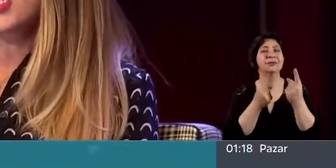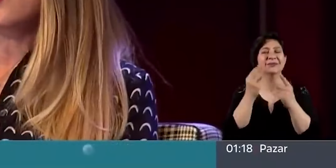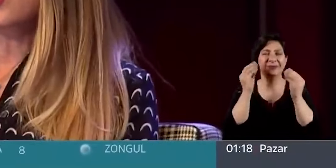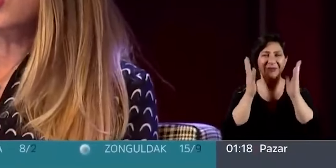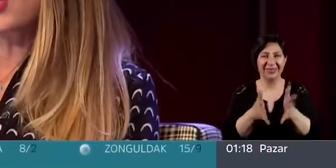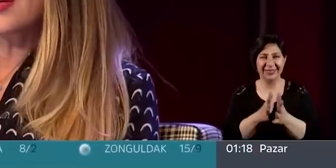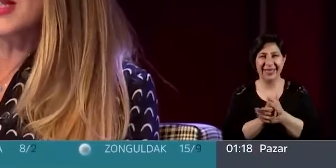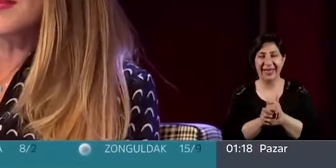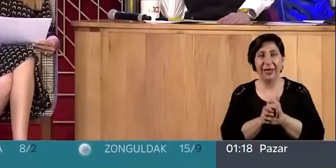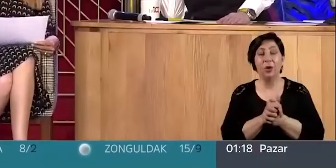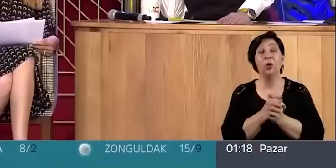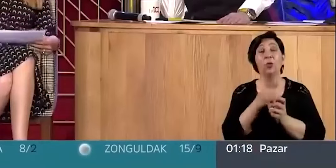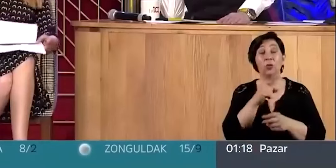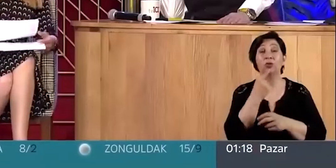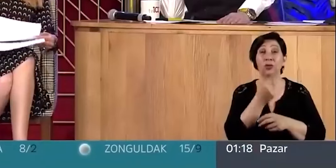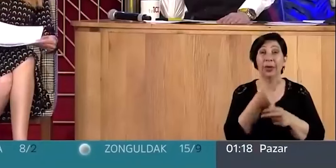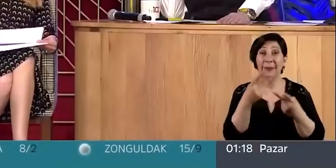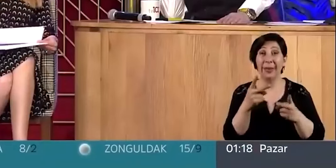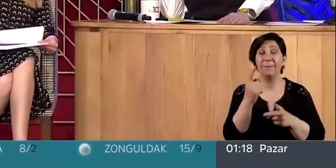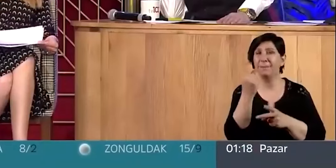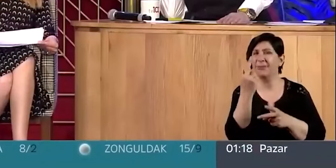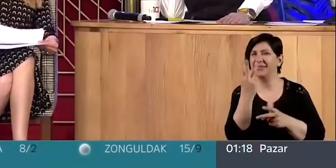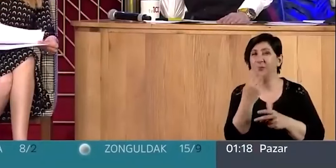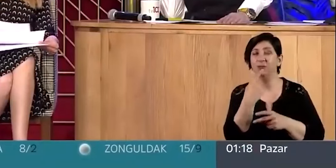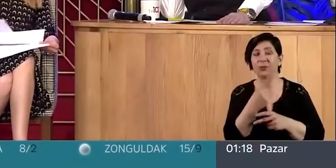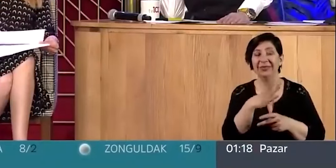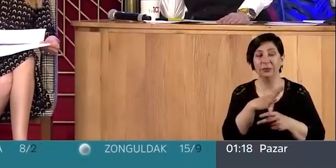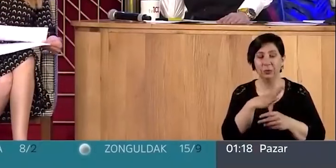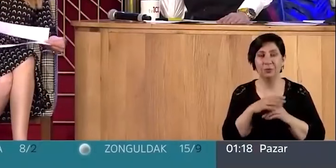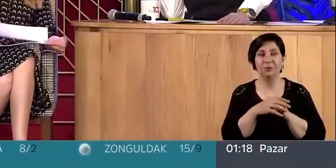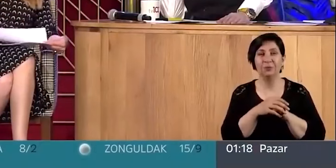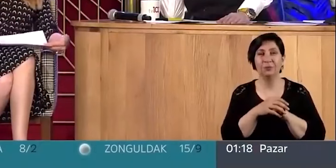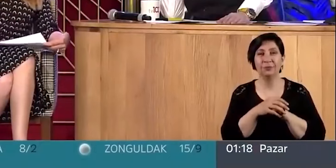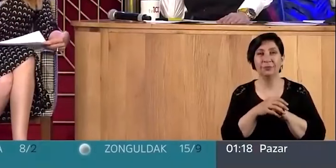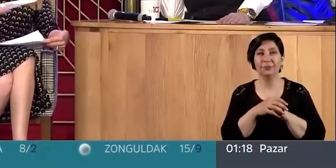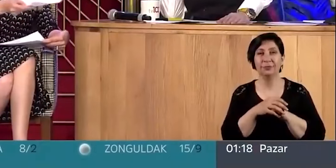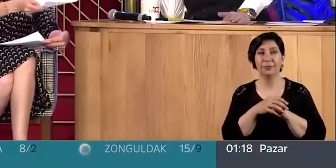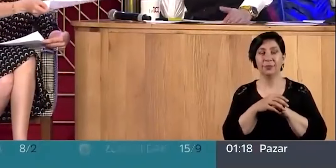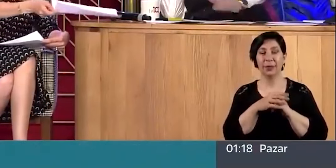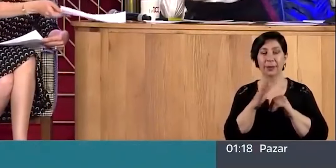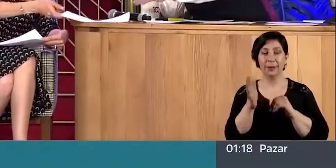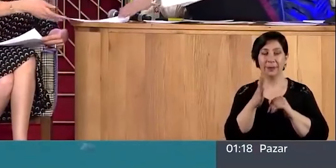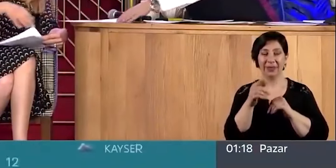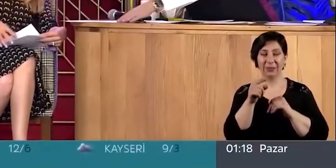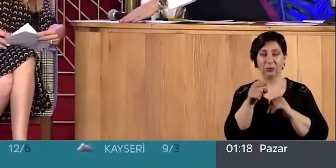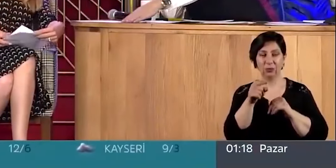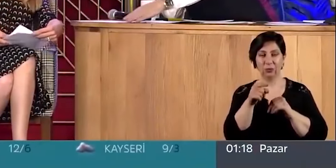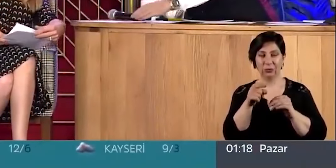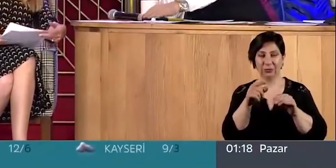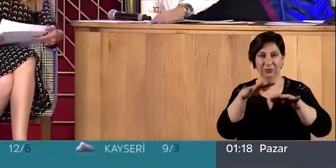akacak. Bunu yaşasın. Söyleyebilirim. Birkaç bir şey daha söylemek lütfen, istiyorum. Lütfen. Bu mesela şu an